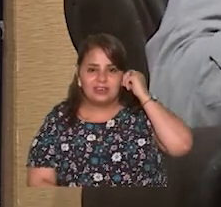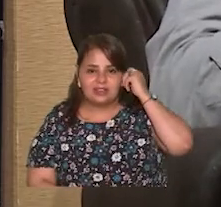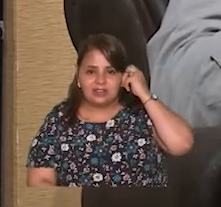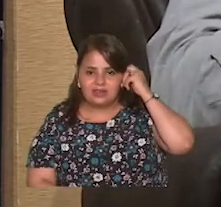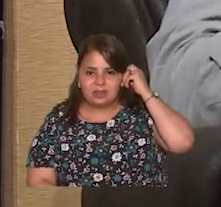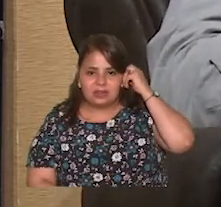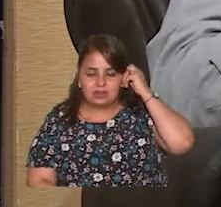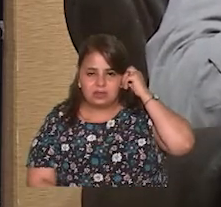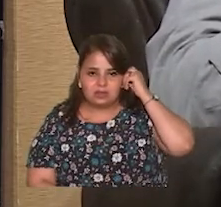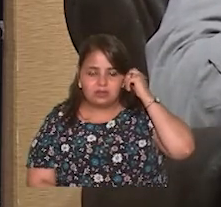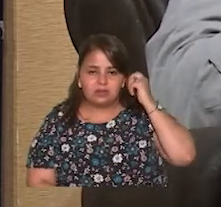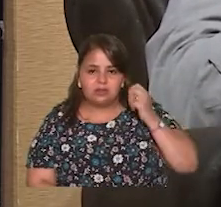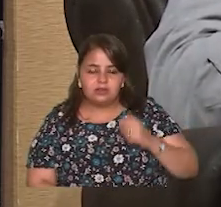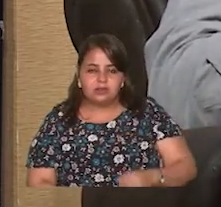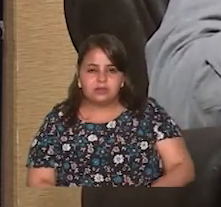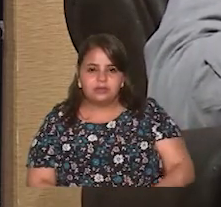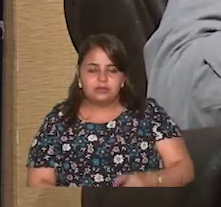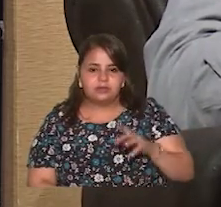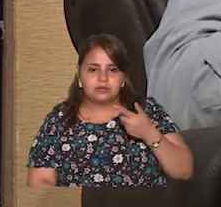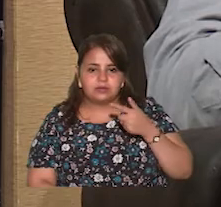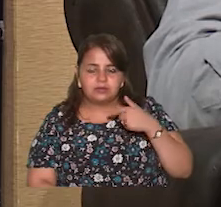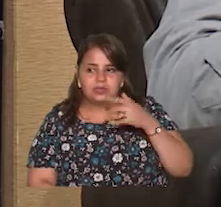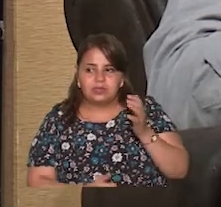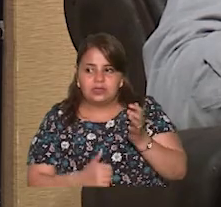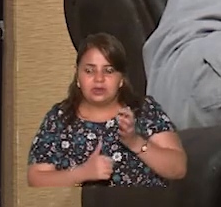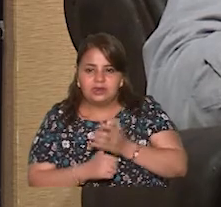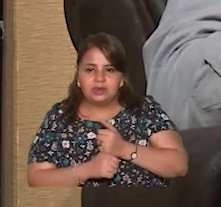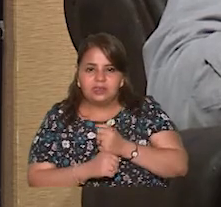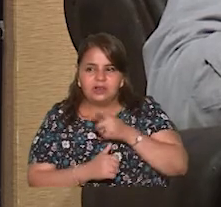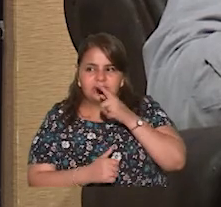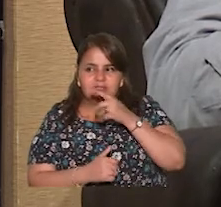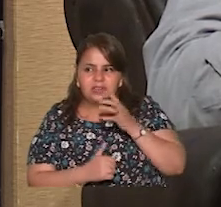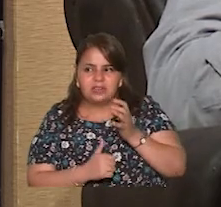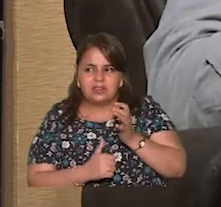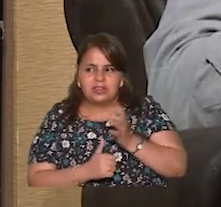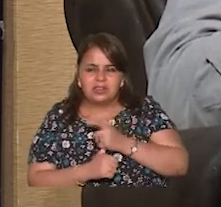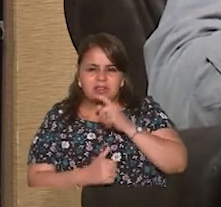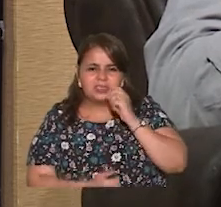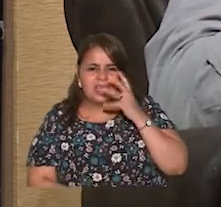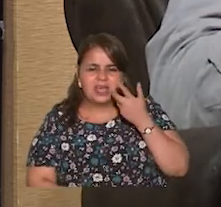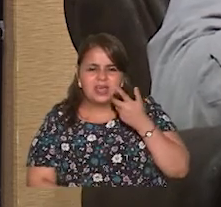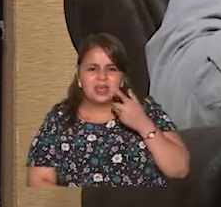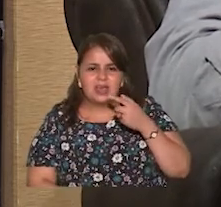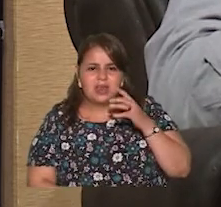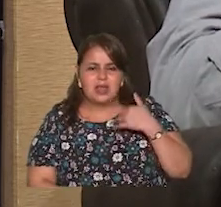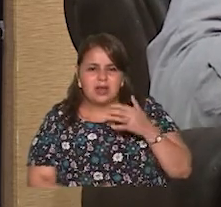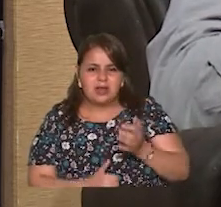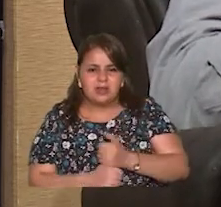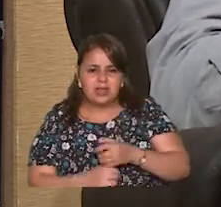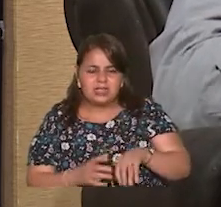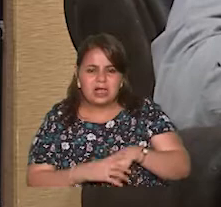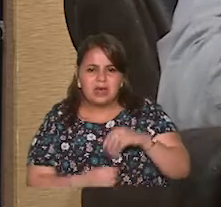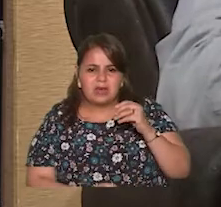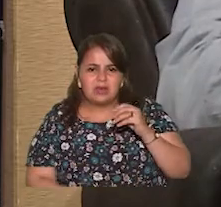تبقى راجل بجد. لما انا اتجوزت اكتشفت ان مفهوم الرجوله عندي، لا هو مش لازم مراتي اللي تعمل كذا وانا لازم